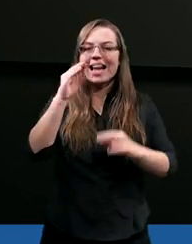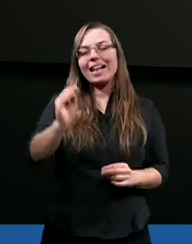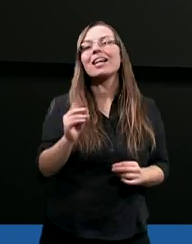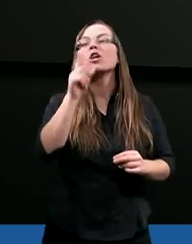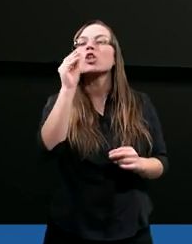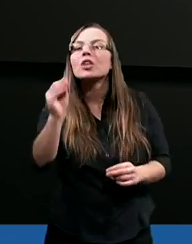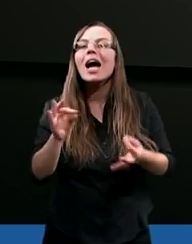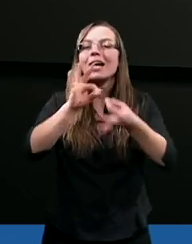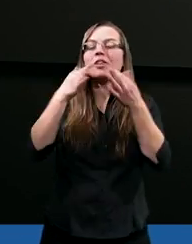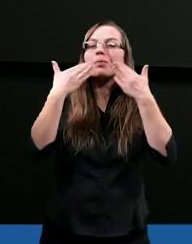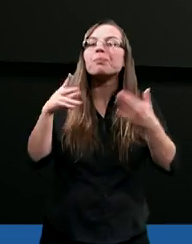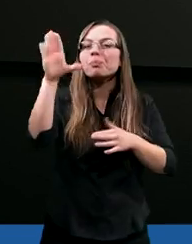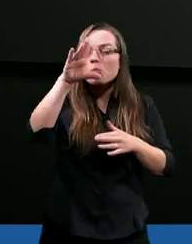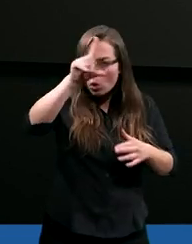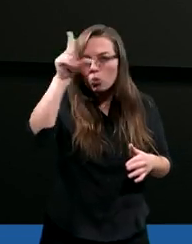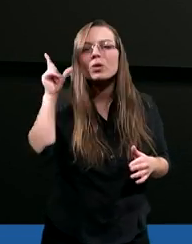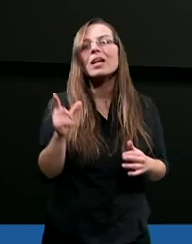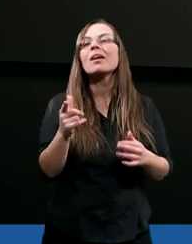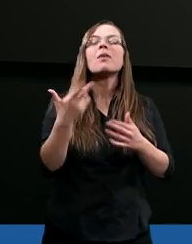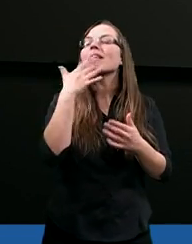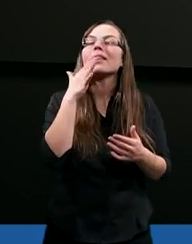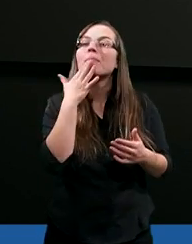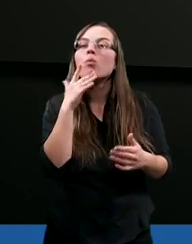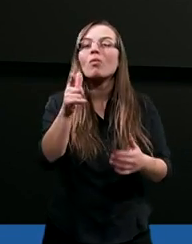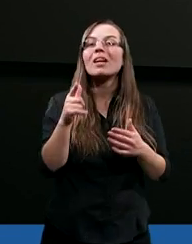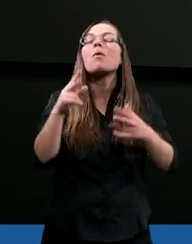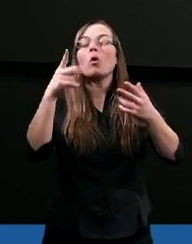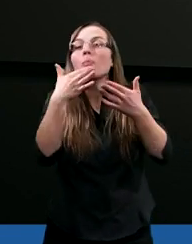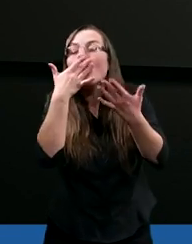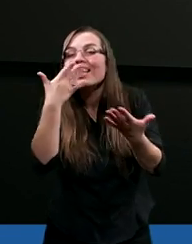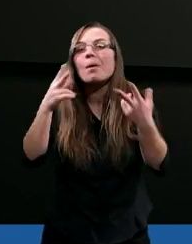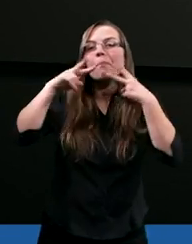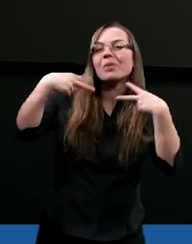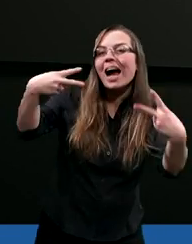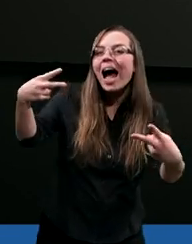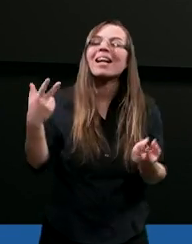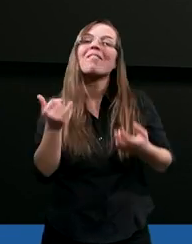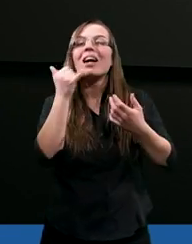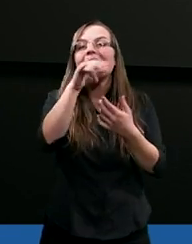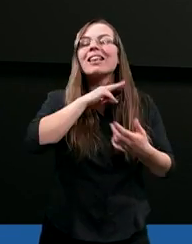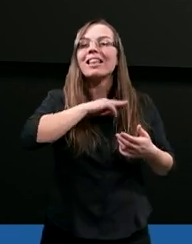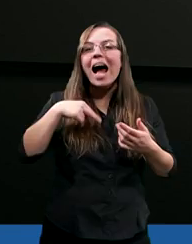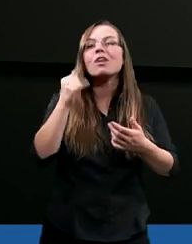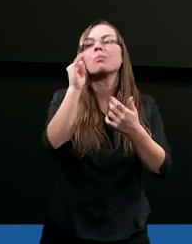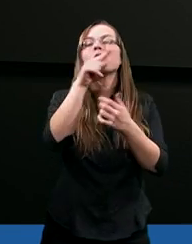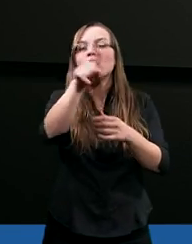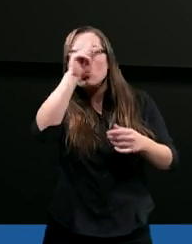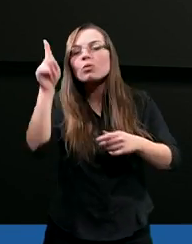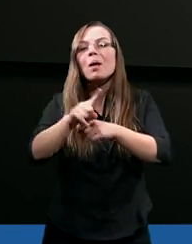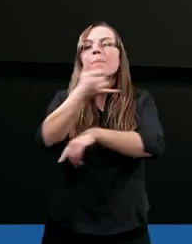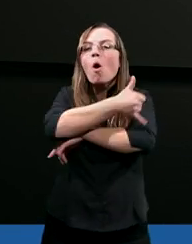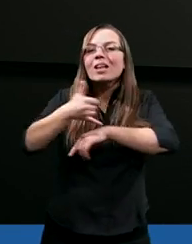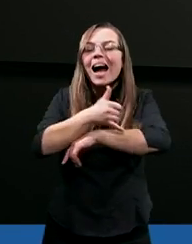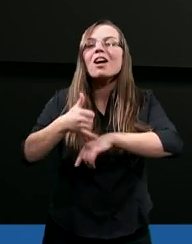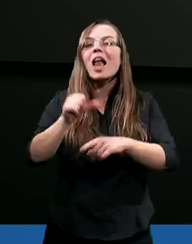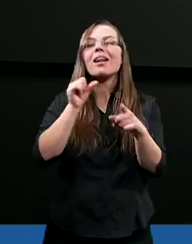że święci Boży ludzie mówili, przekazywali natchnieni i znów jest podkreślona